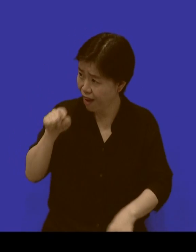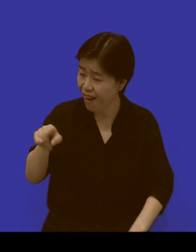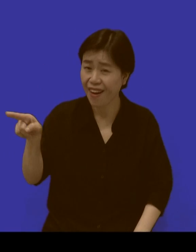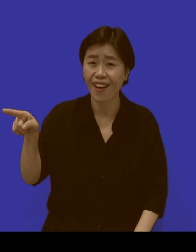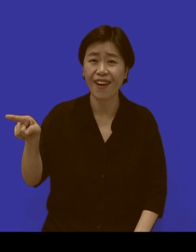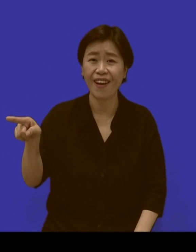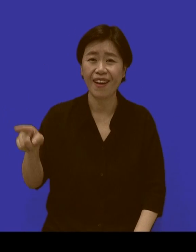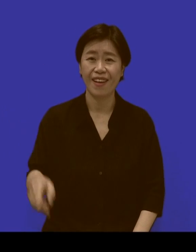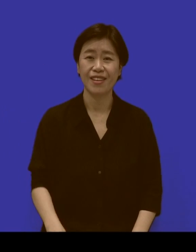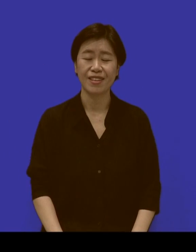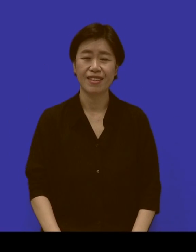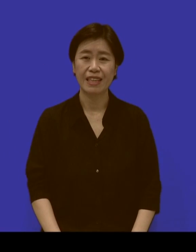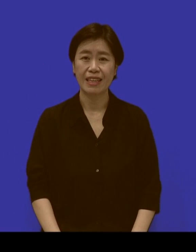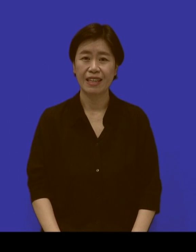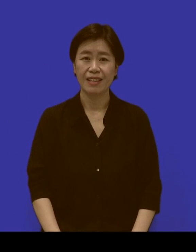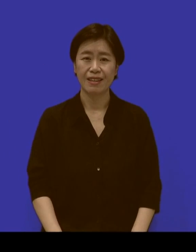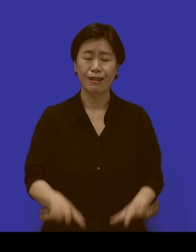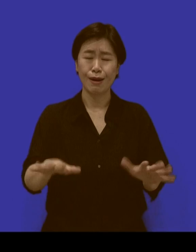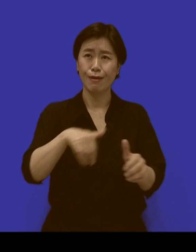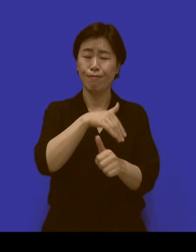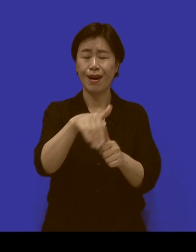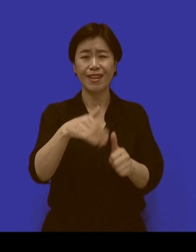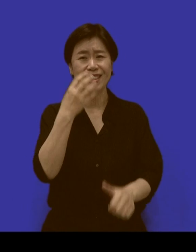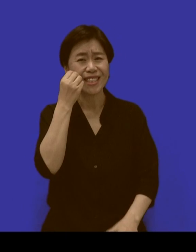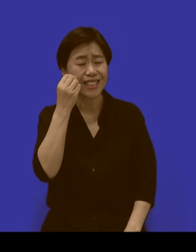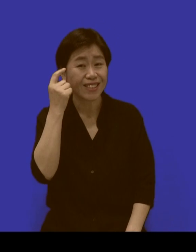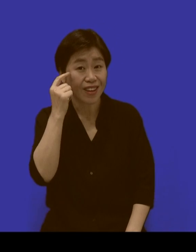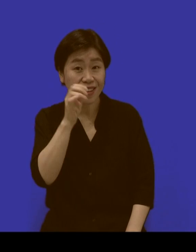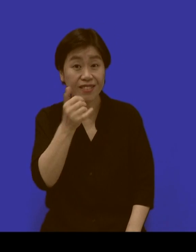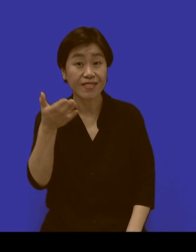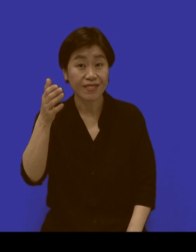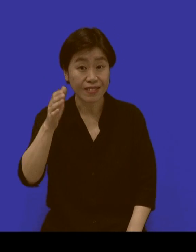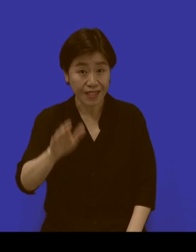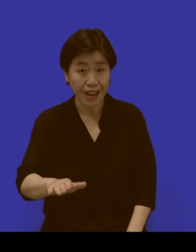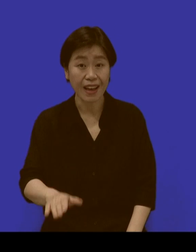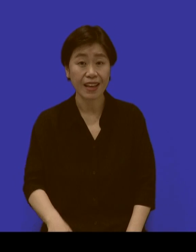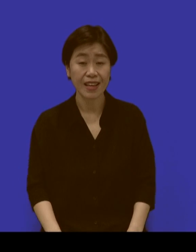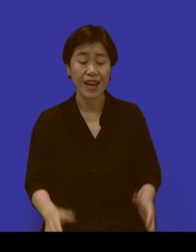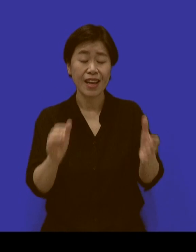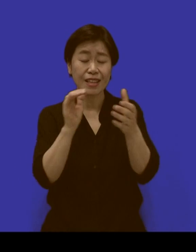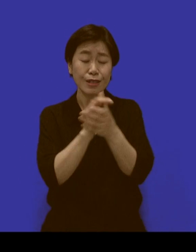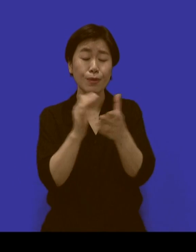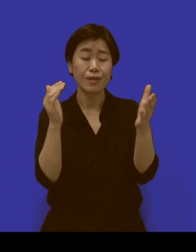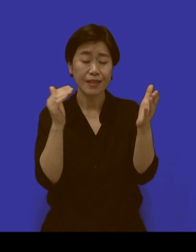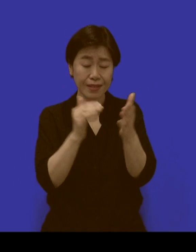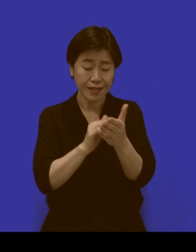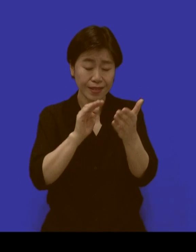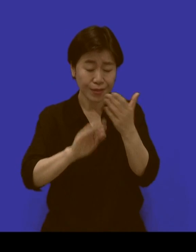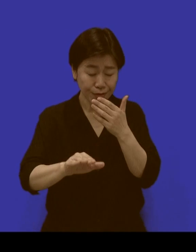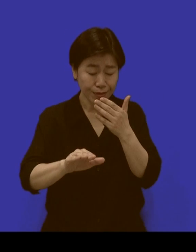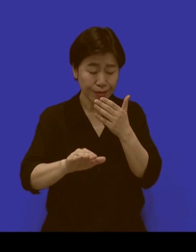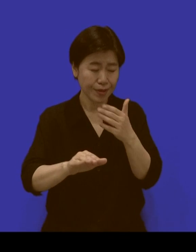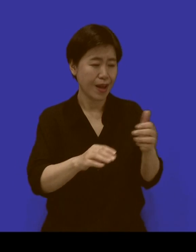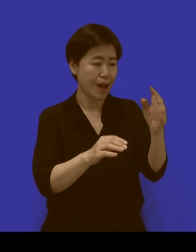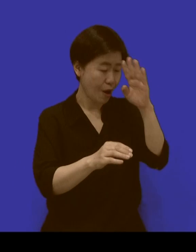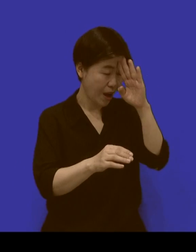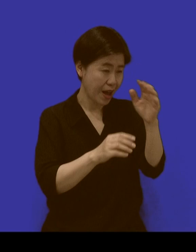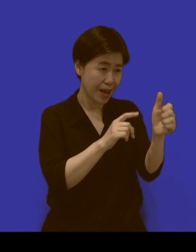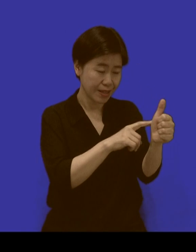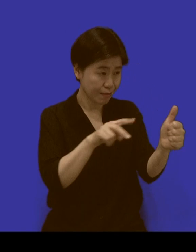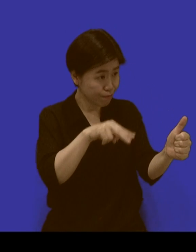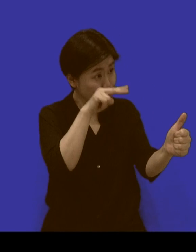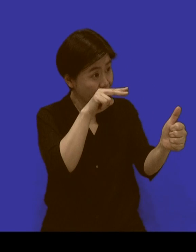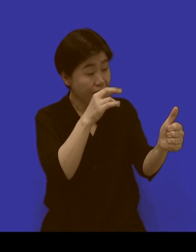또 빨리 모면회하고 싶다. 쪽팔린다. 이런 생각을 하면서 겨우 기도를 끝내고 환자 얼굴을 봤는데 이분이